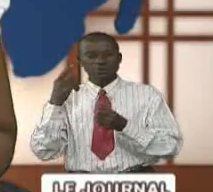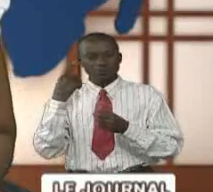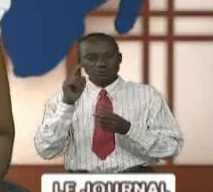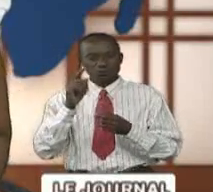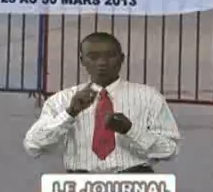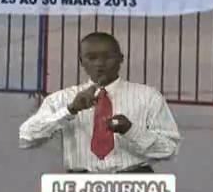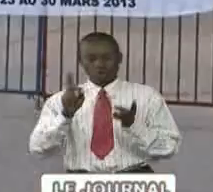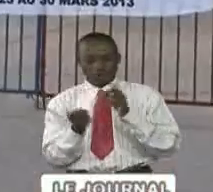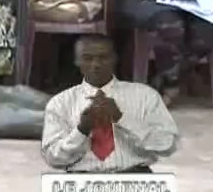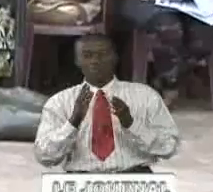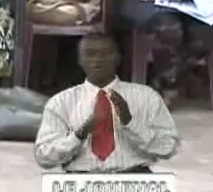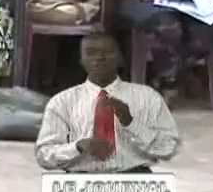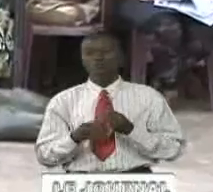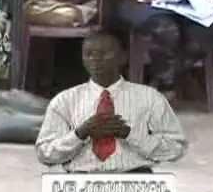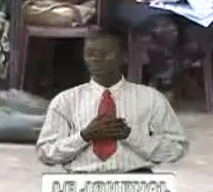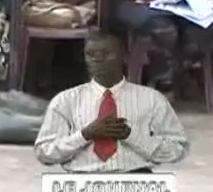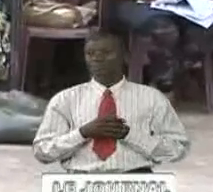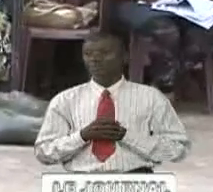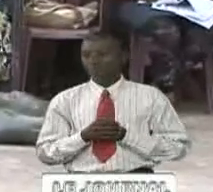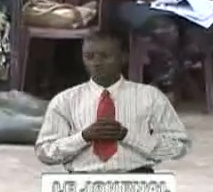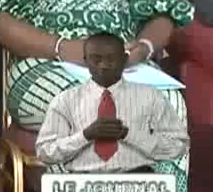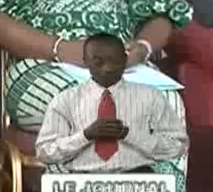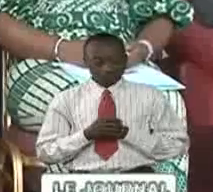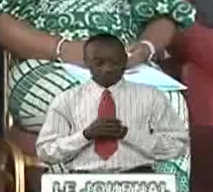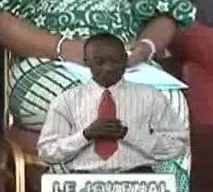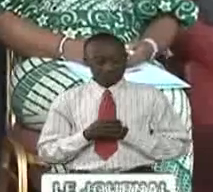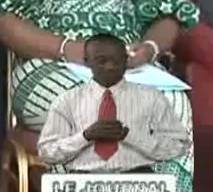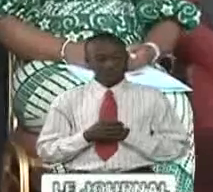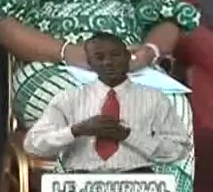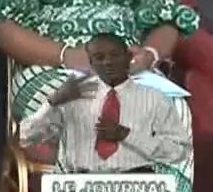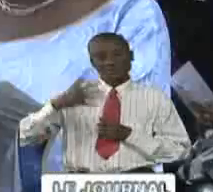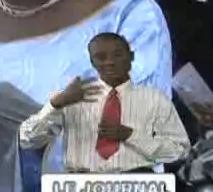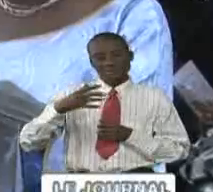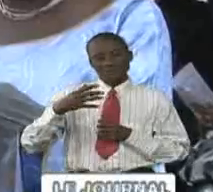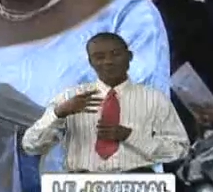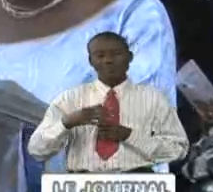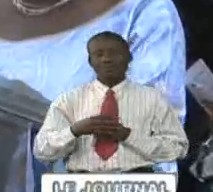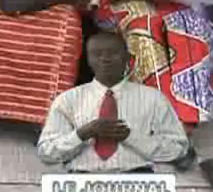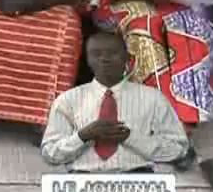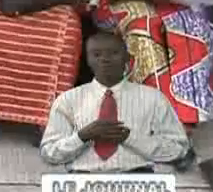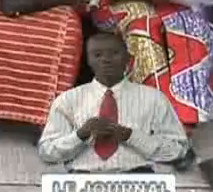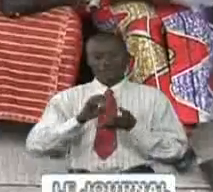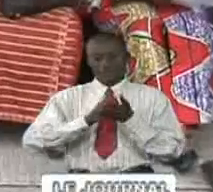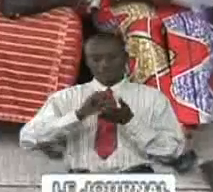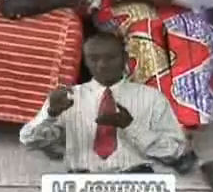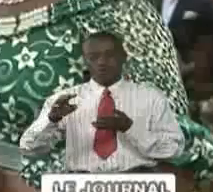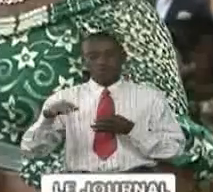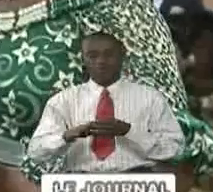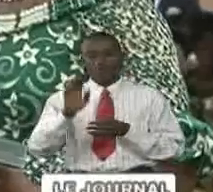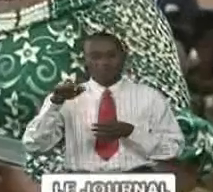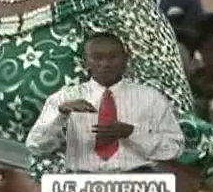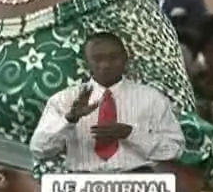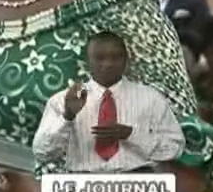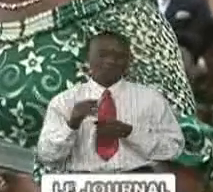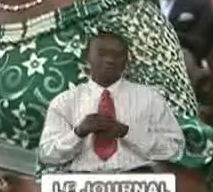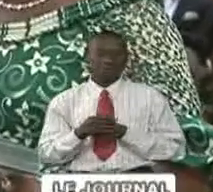statut. Suivi des recommandations de la 5e édition de la Foire de l'entrepreneuriat féminin qui s'est tenue du 23 mars au 30